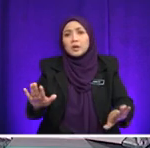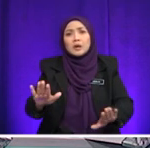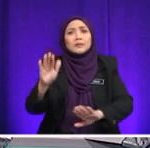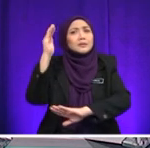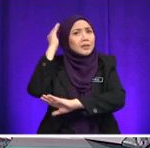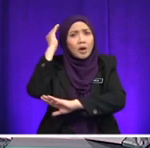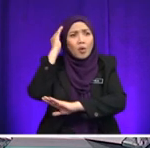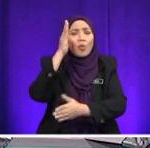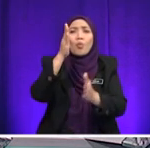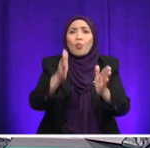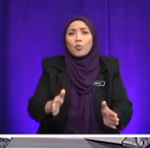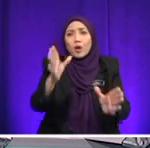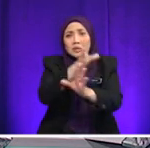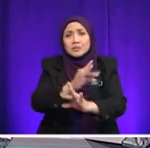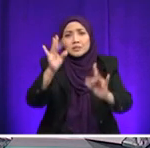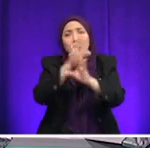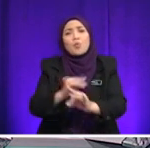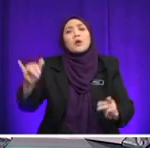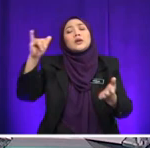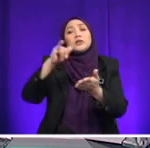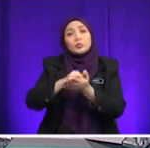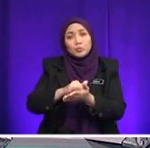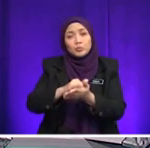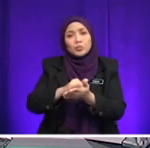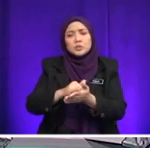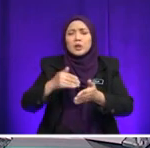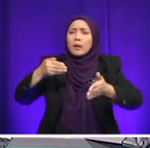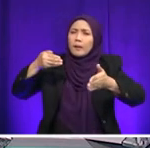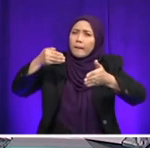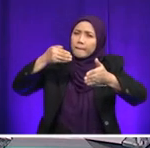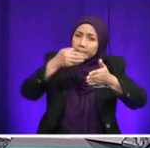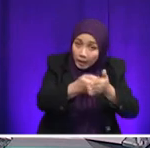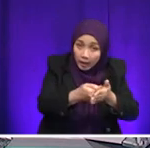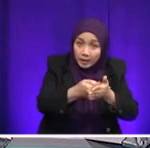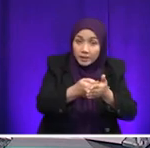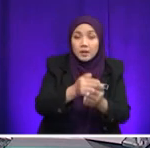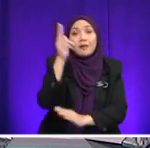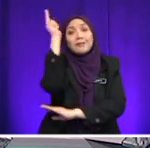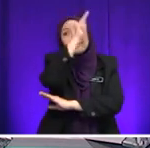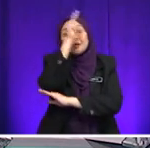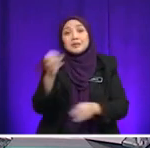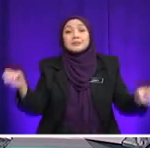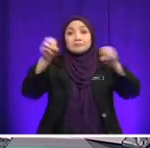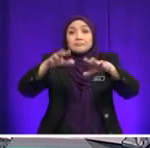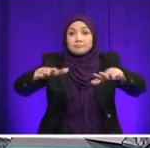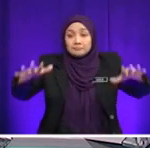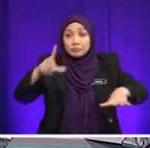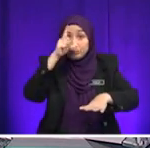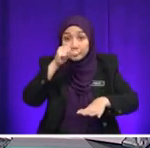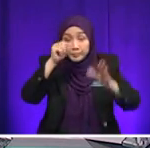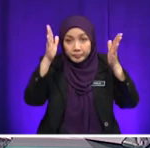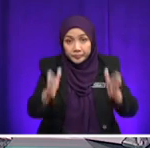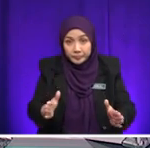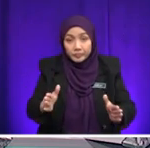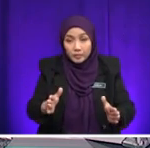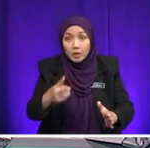penduduk tempat tas Rawa itu sendiri sehinggalah kerajaan British menghantam tadi kita lihat ya ahli